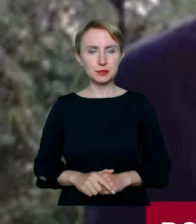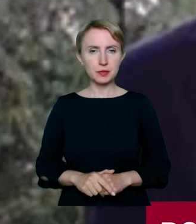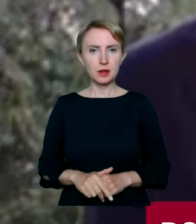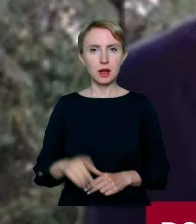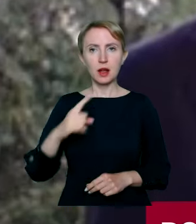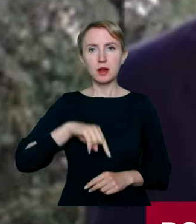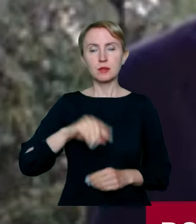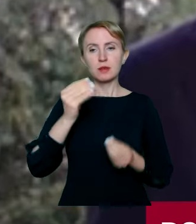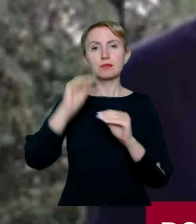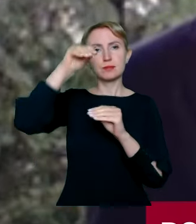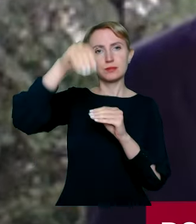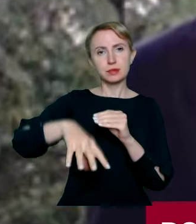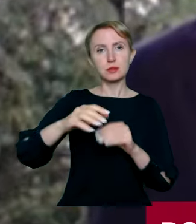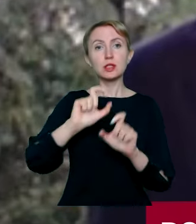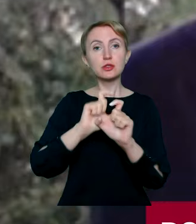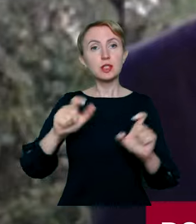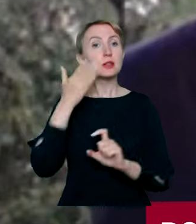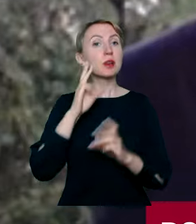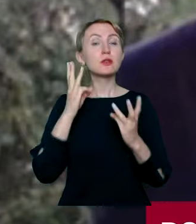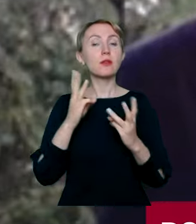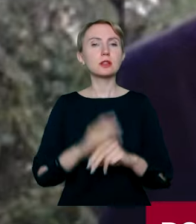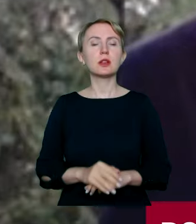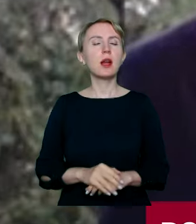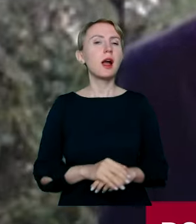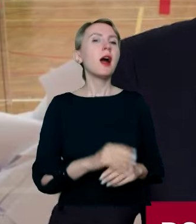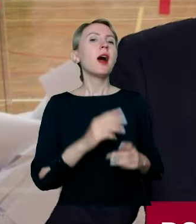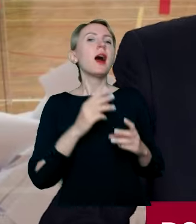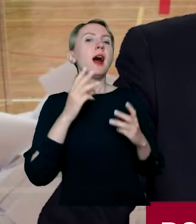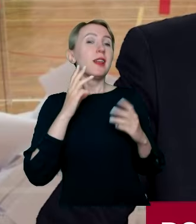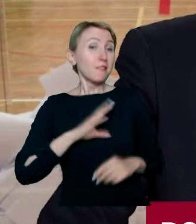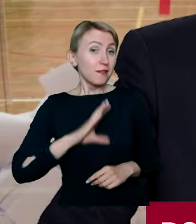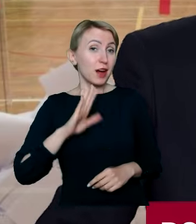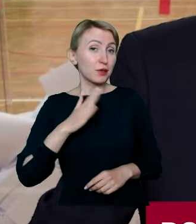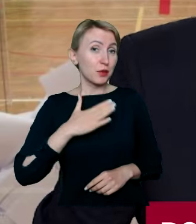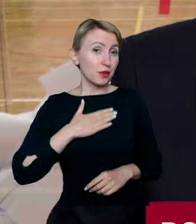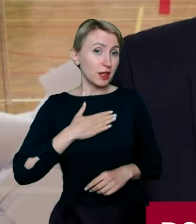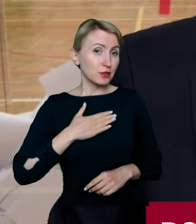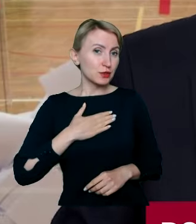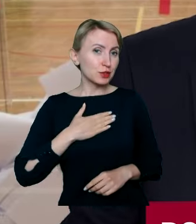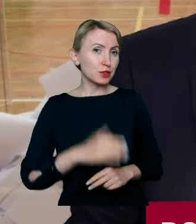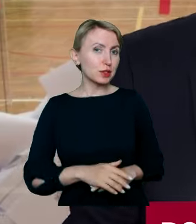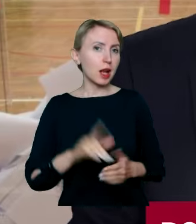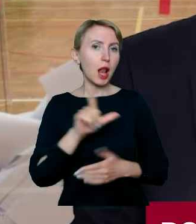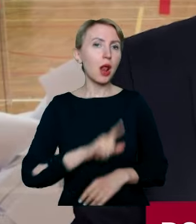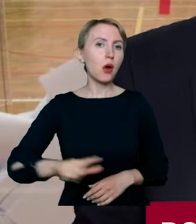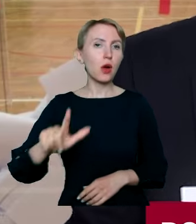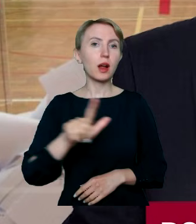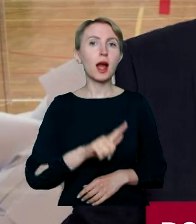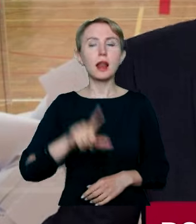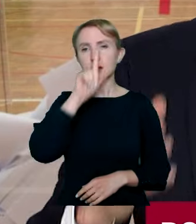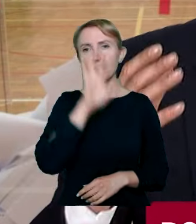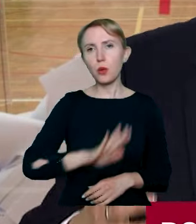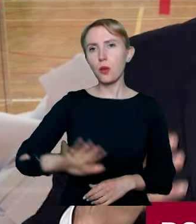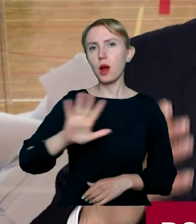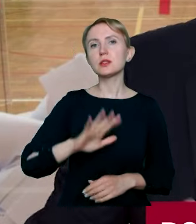kartkę i ten moment jest niezwykle istotny. Ale warto, żeby w naszych tych lokalnych społecznościach jednak